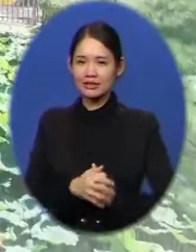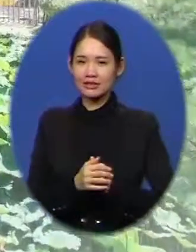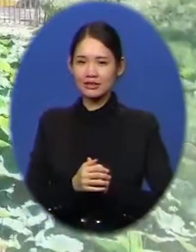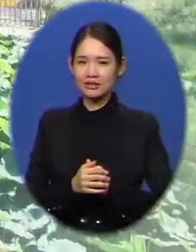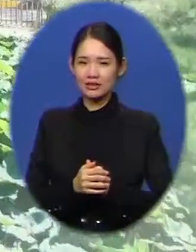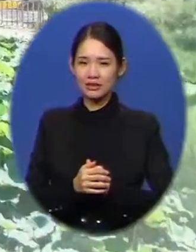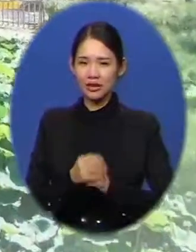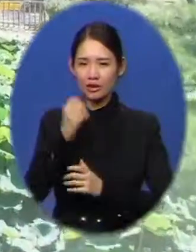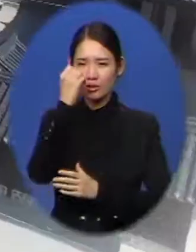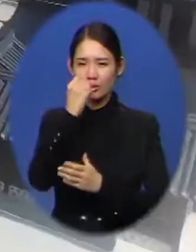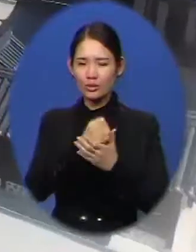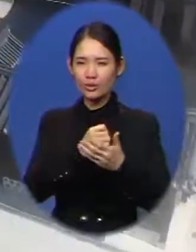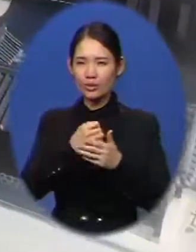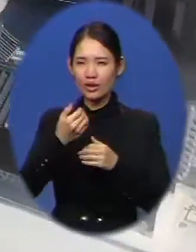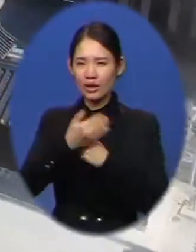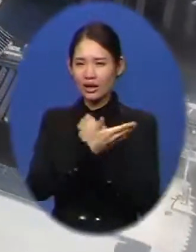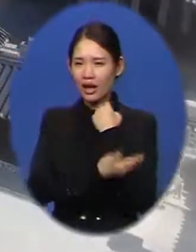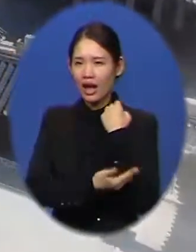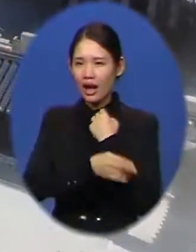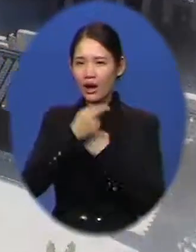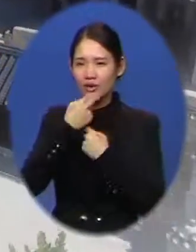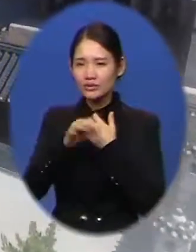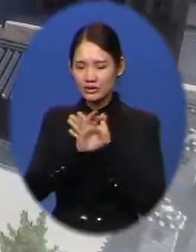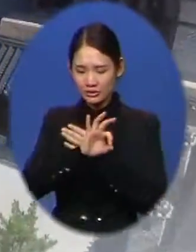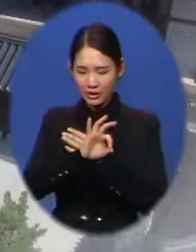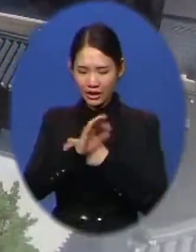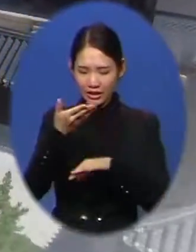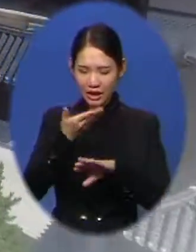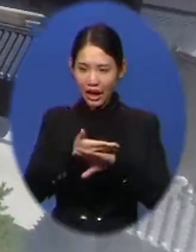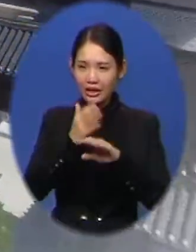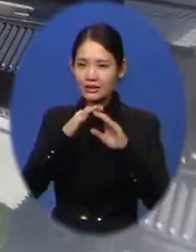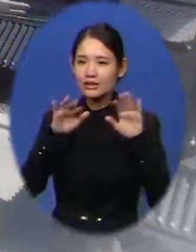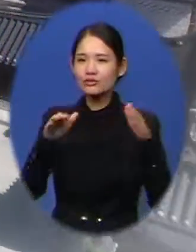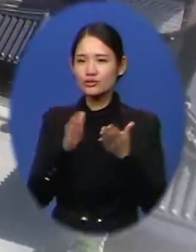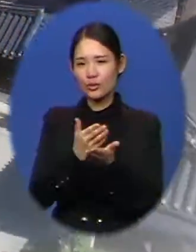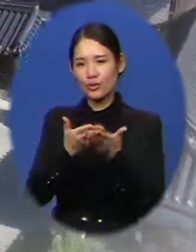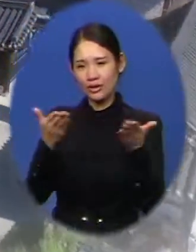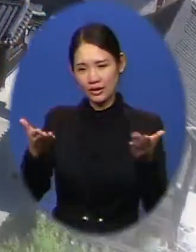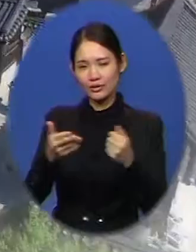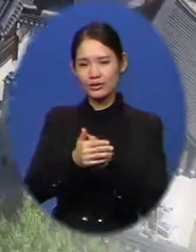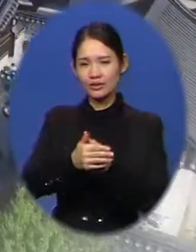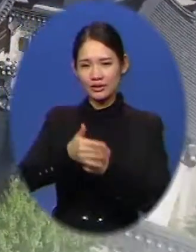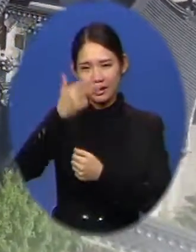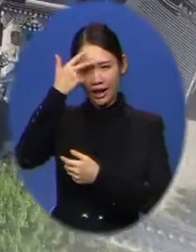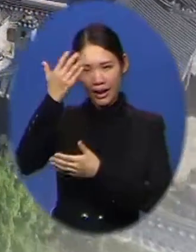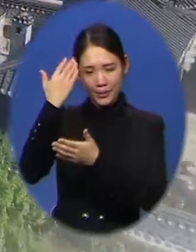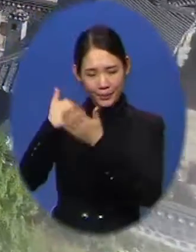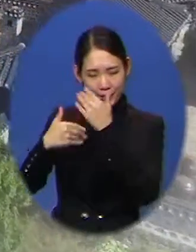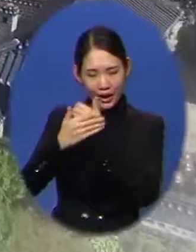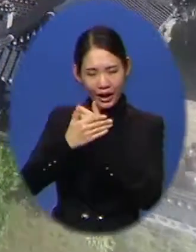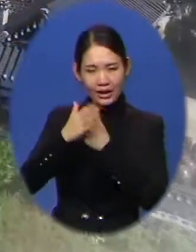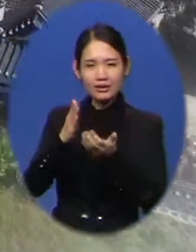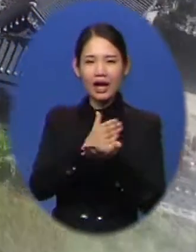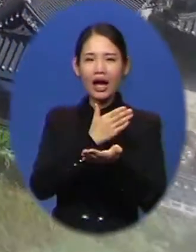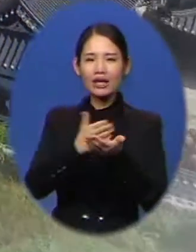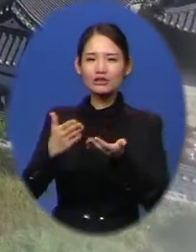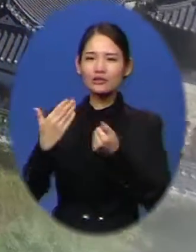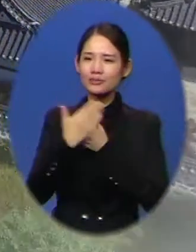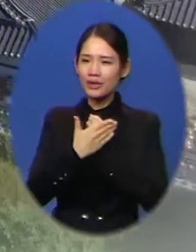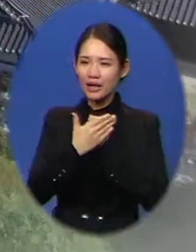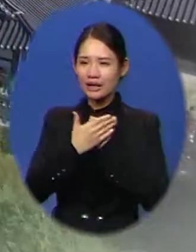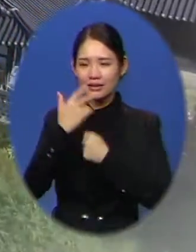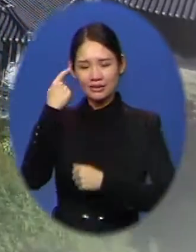열어 가난한 이웃을 도왔다고 하니 선교장을 통해 우리 선조들의 나눔과 배려 정신을 배우고